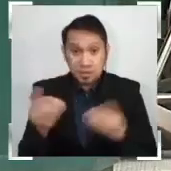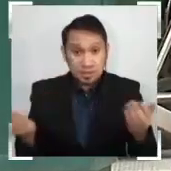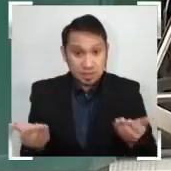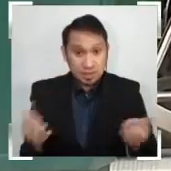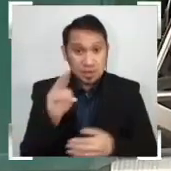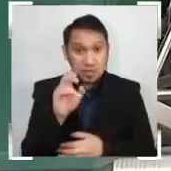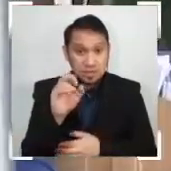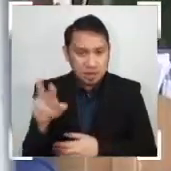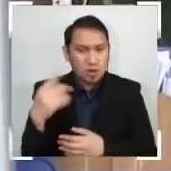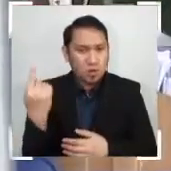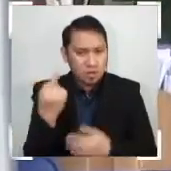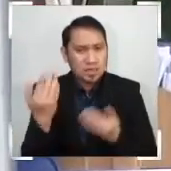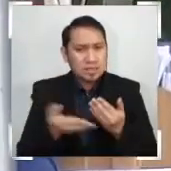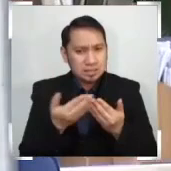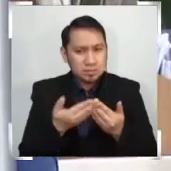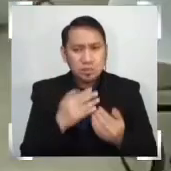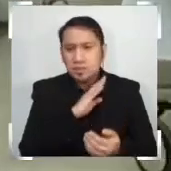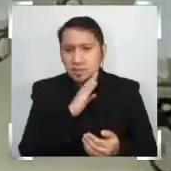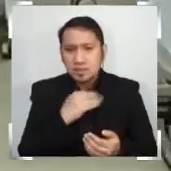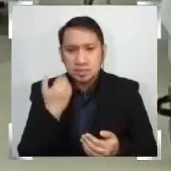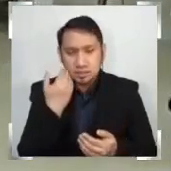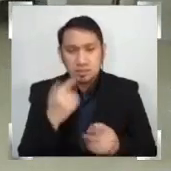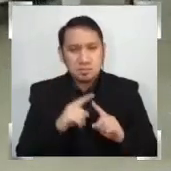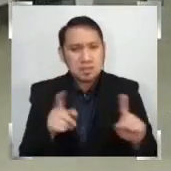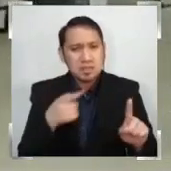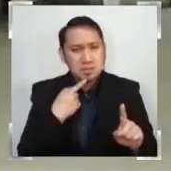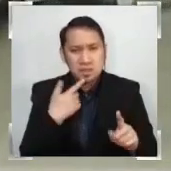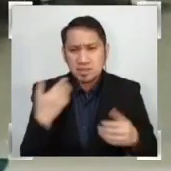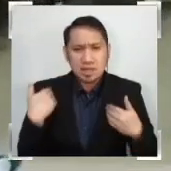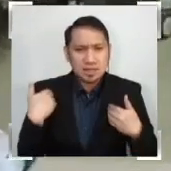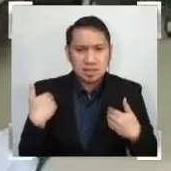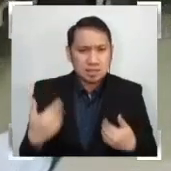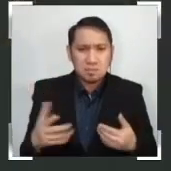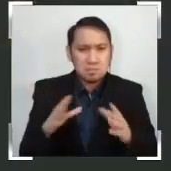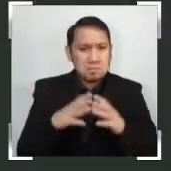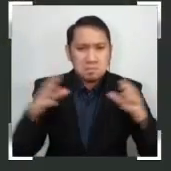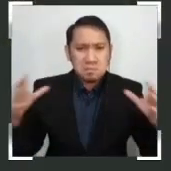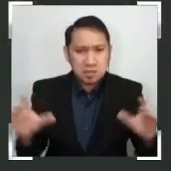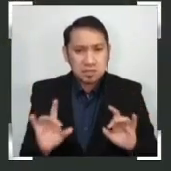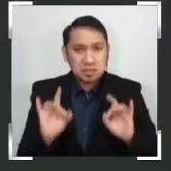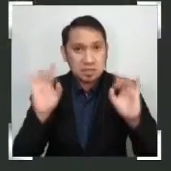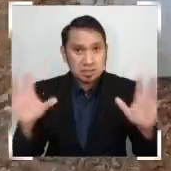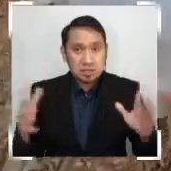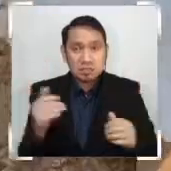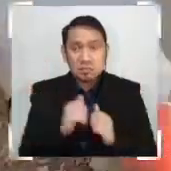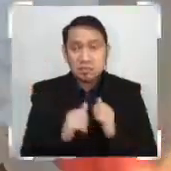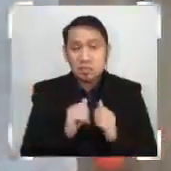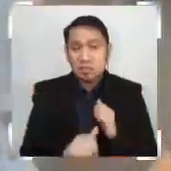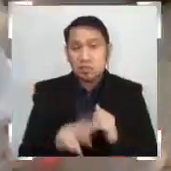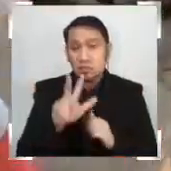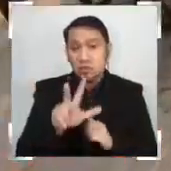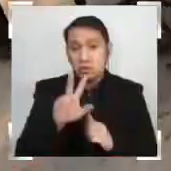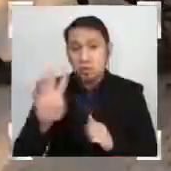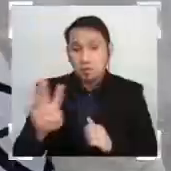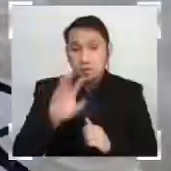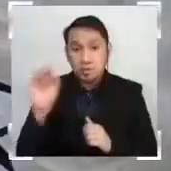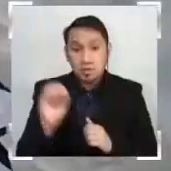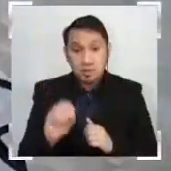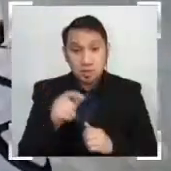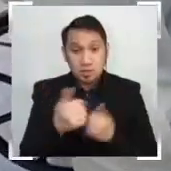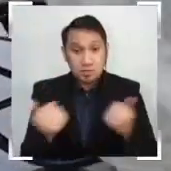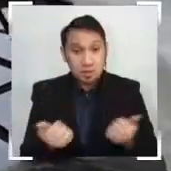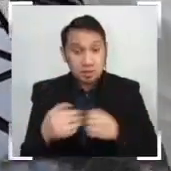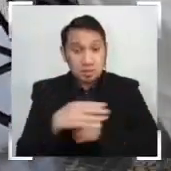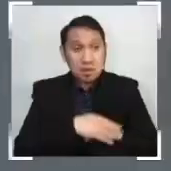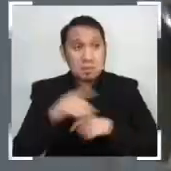Ayon sa Octa, nasa low risk pa ang healthcare utilization ng NCR na nasa 34% occupancy. Pero nagsimula nang tumaas ang COVID admission sa